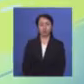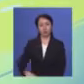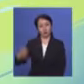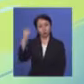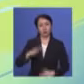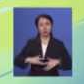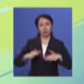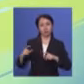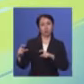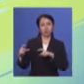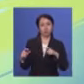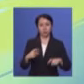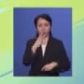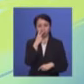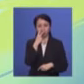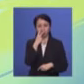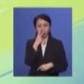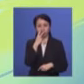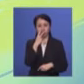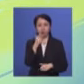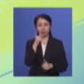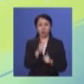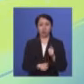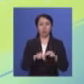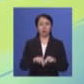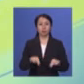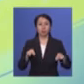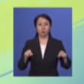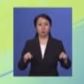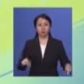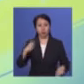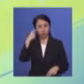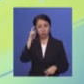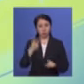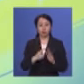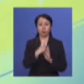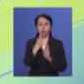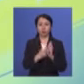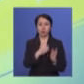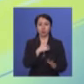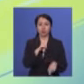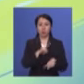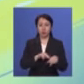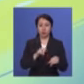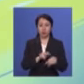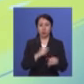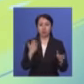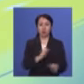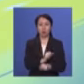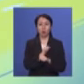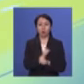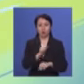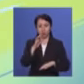Черный густой дым от проезжающей маршрутки замечал, пожалуй, каждый петропавловец. Разобраться в этом вопросе решили полицейские